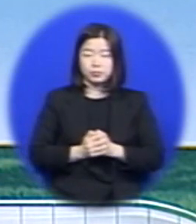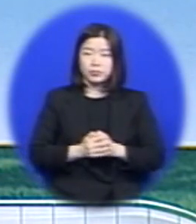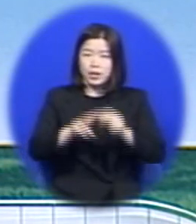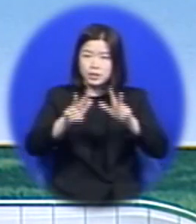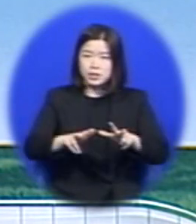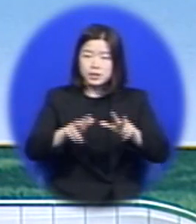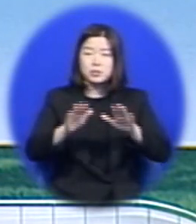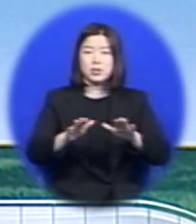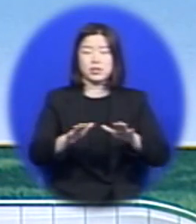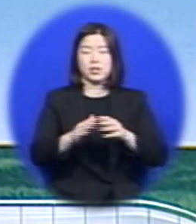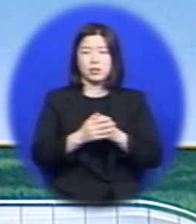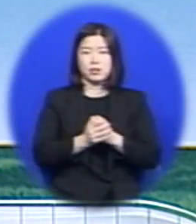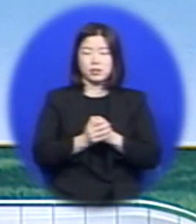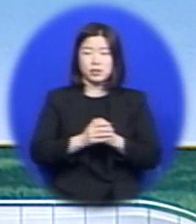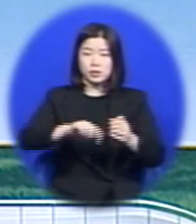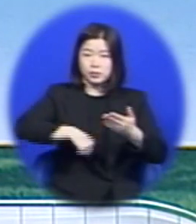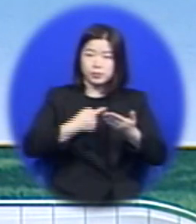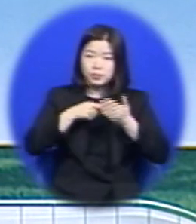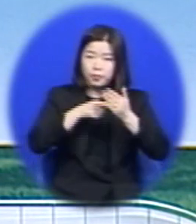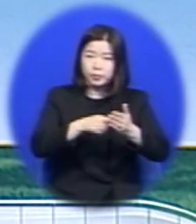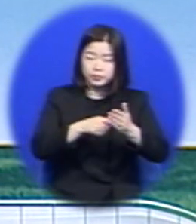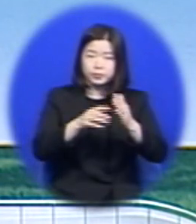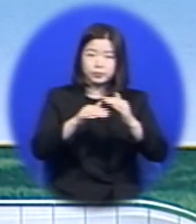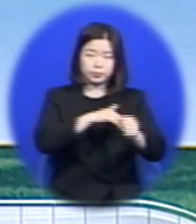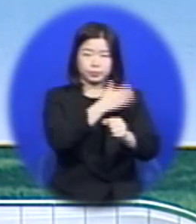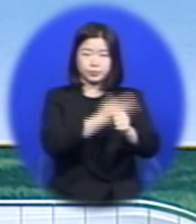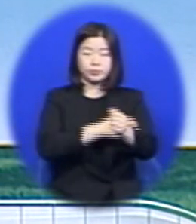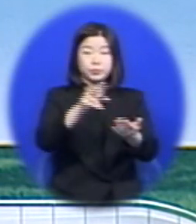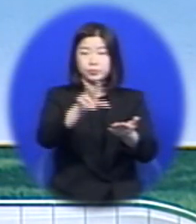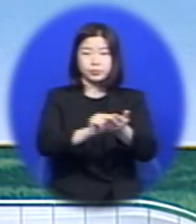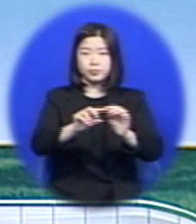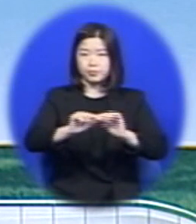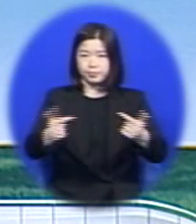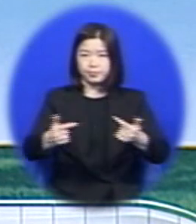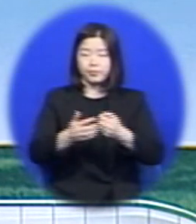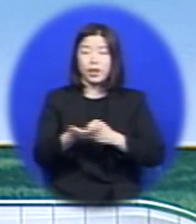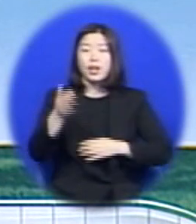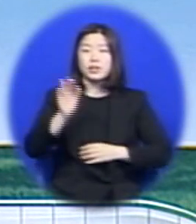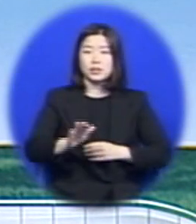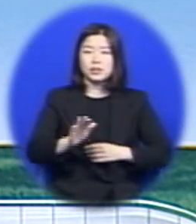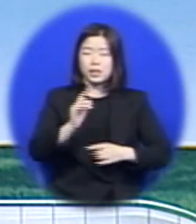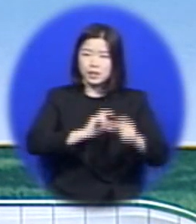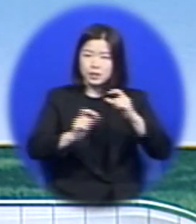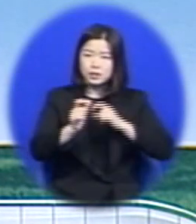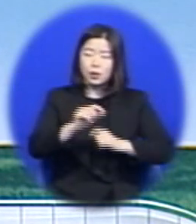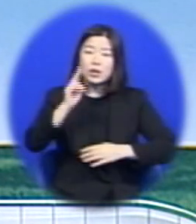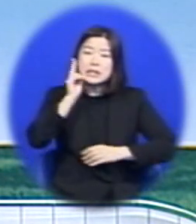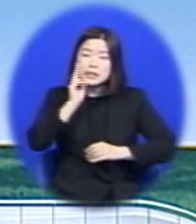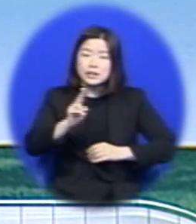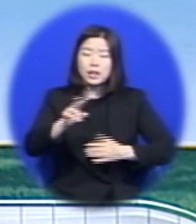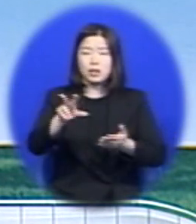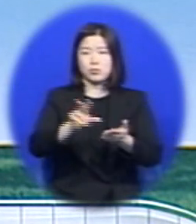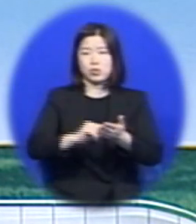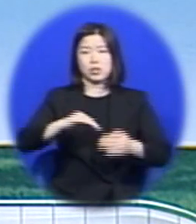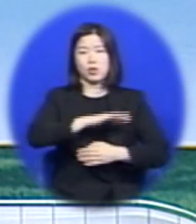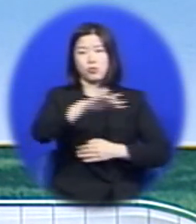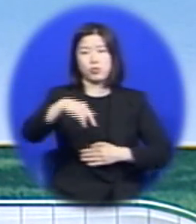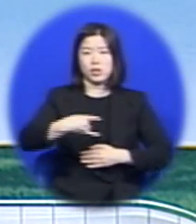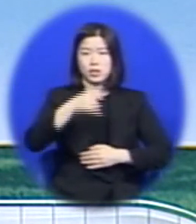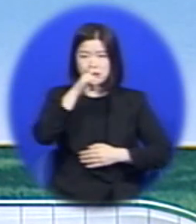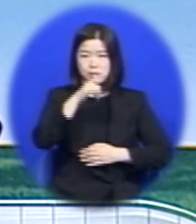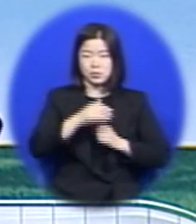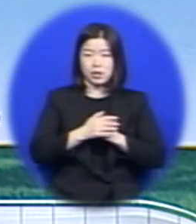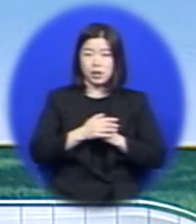지금 현재는 독재 정권의 문제는 아닙니다. 그러나 더 심각한 문제가 우리에게 있습니다.